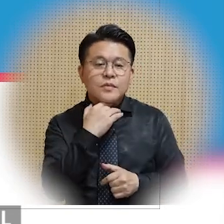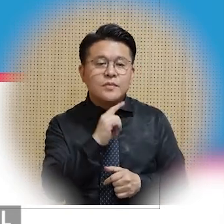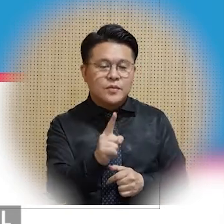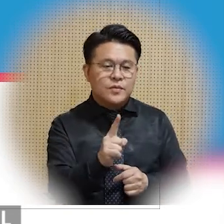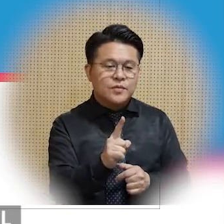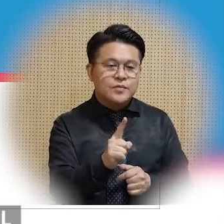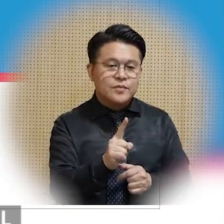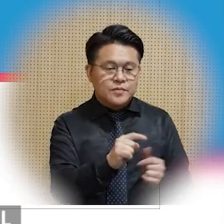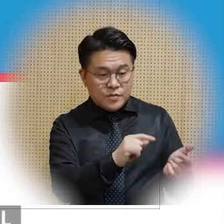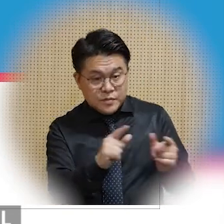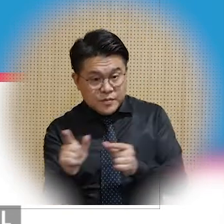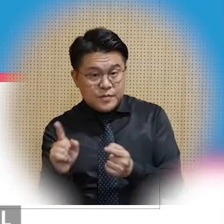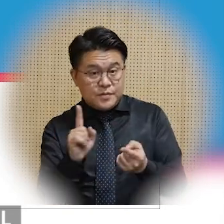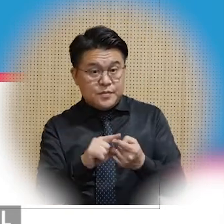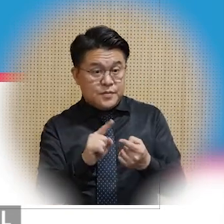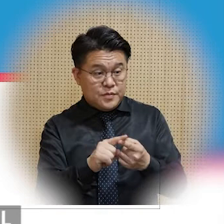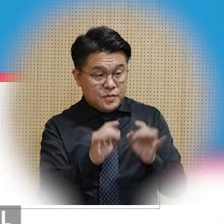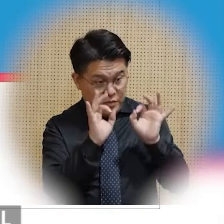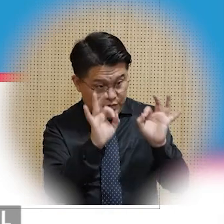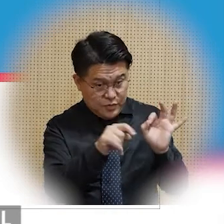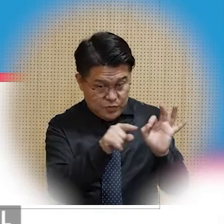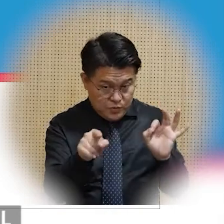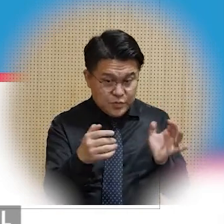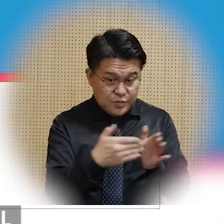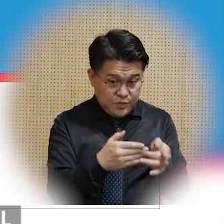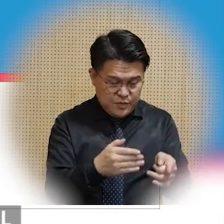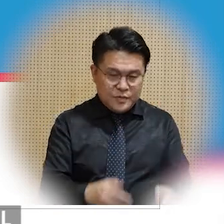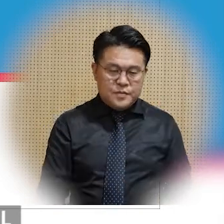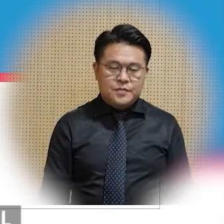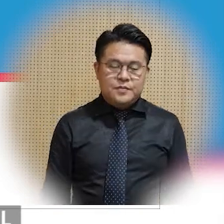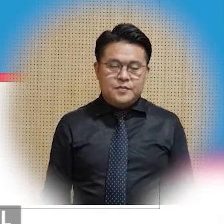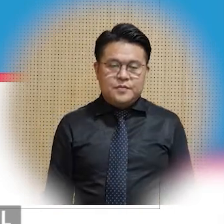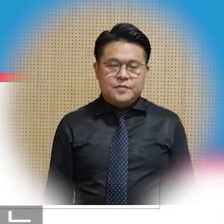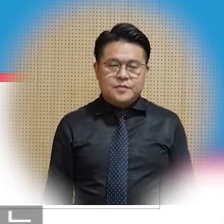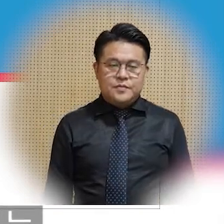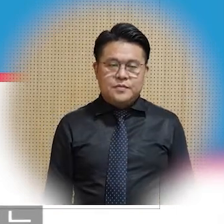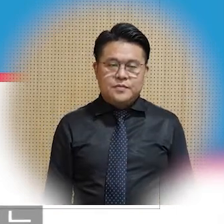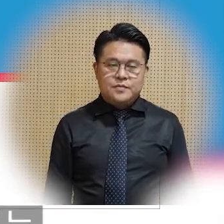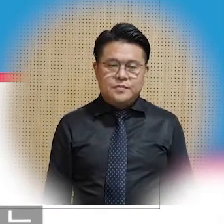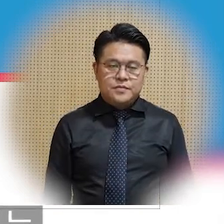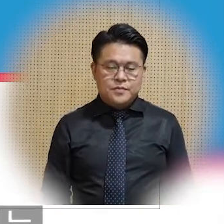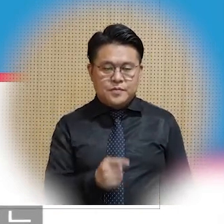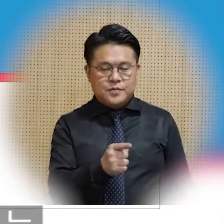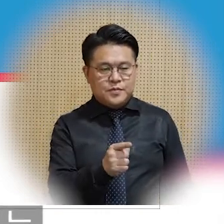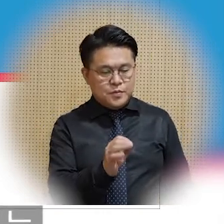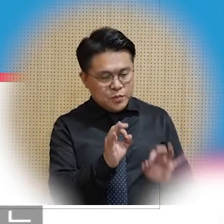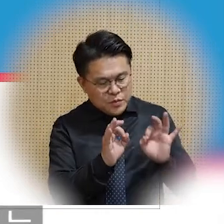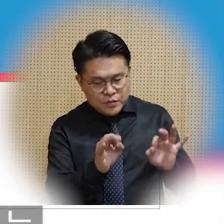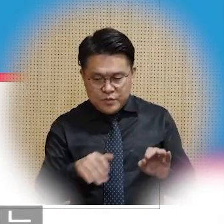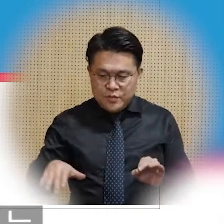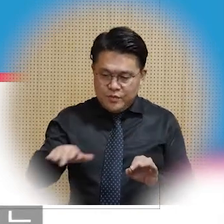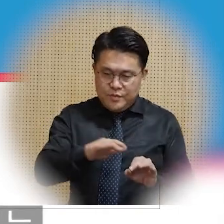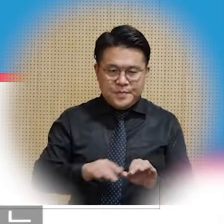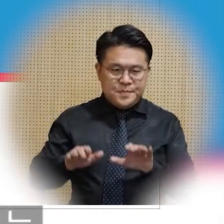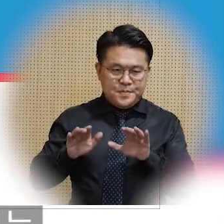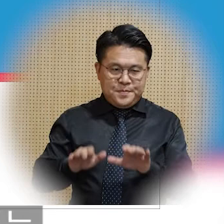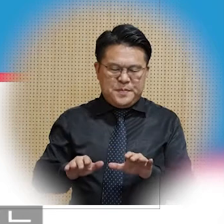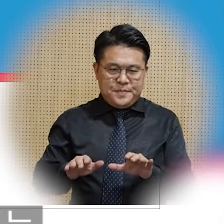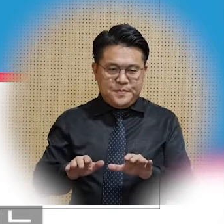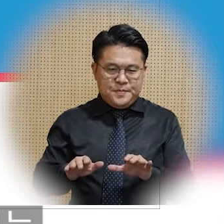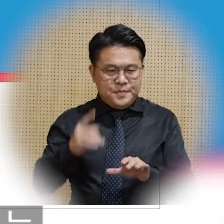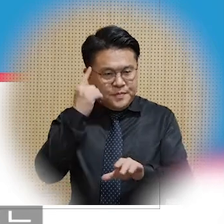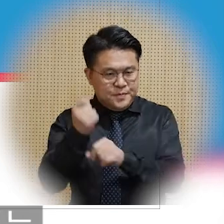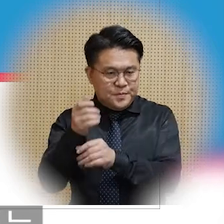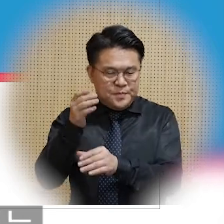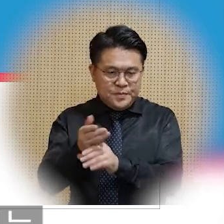아니면 연령별 연령대를 이제 우리가 파악을 해봤고요. 그런 부분들을 우리가 실질적으로 현재